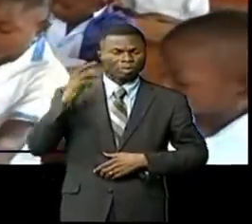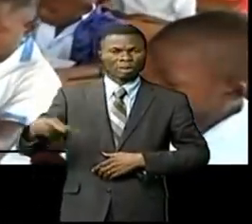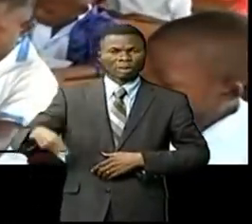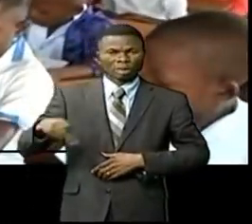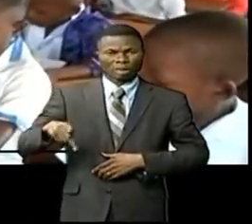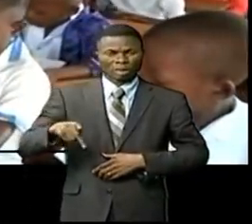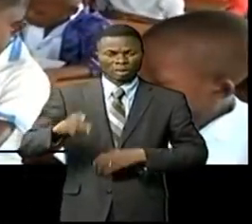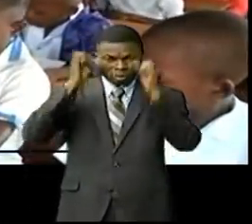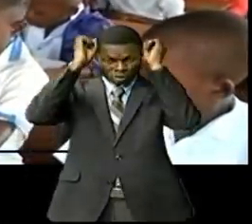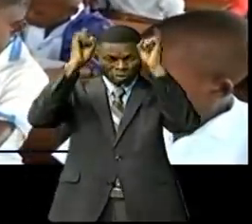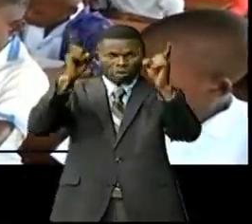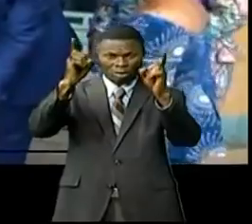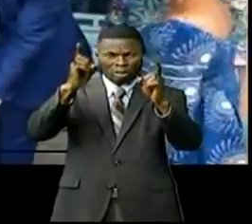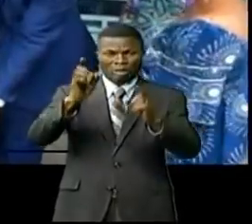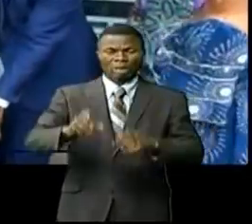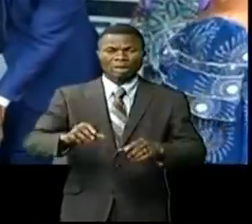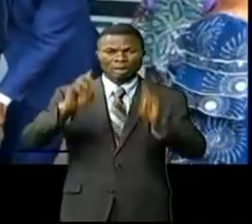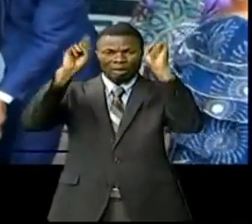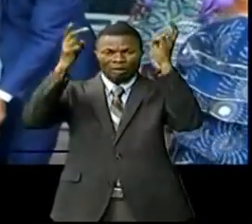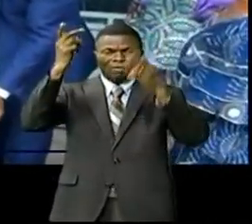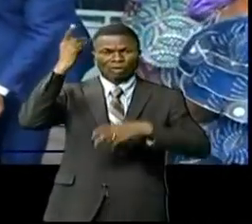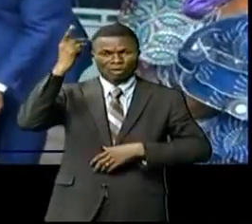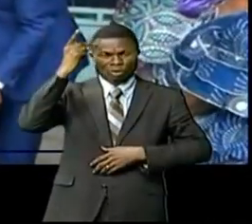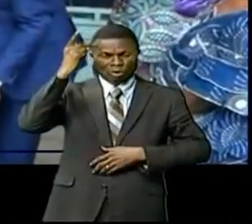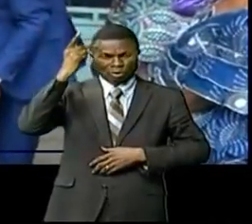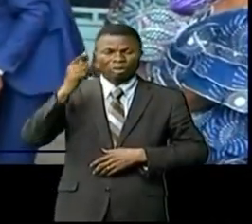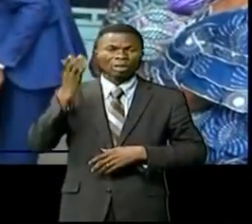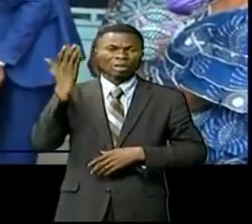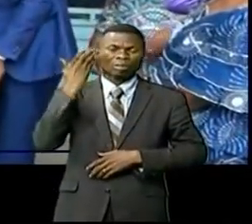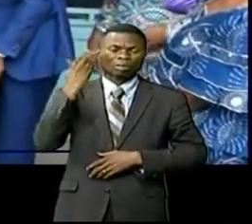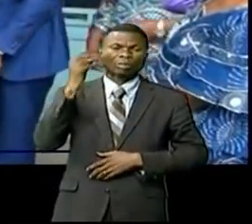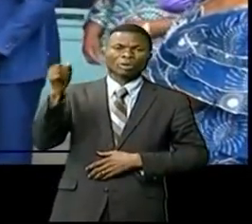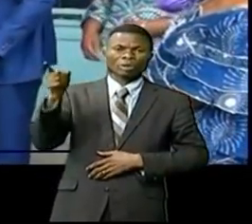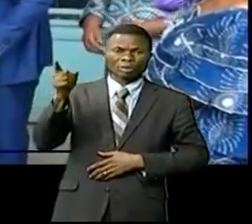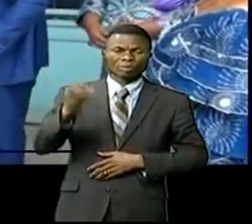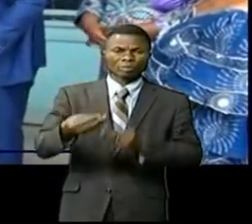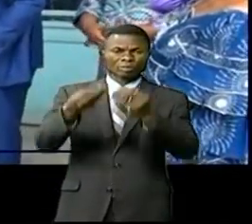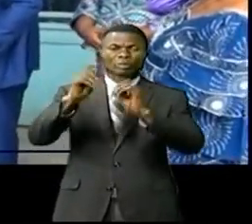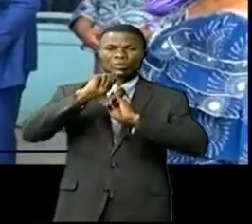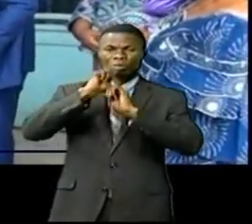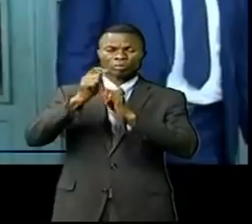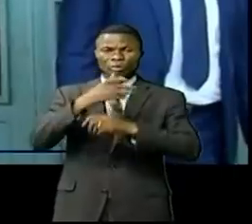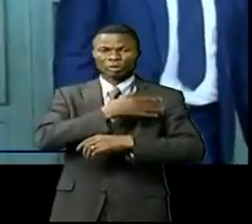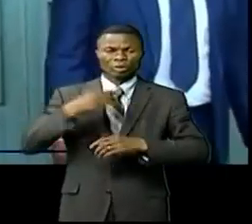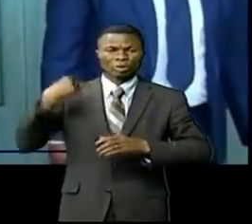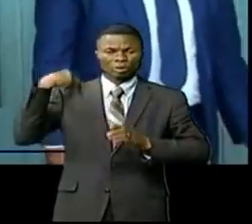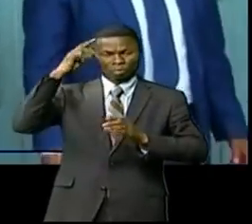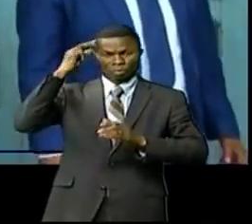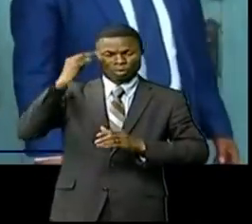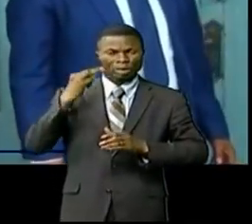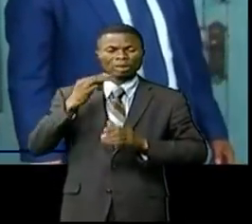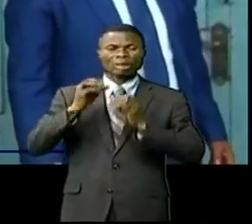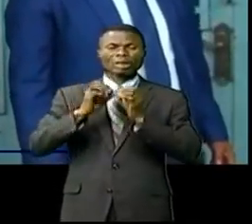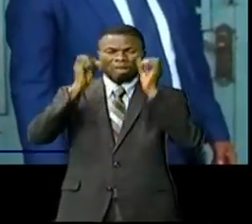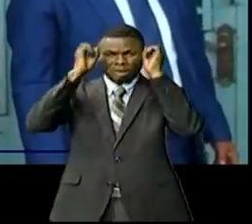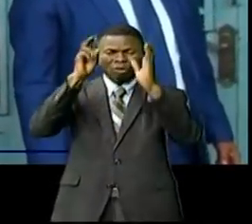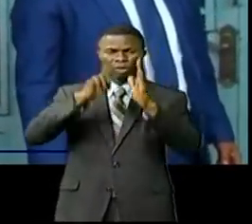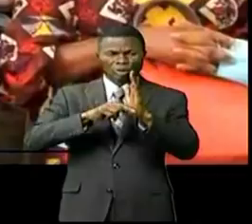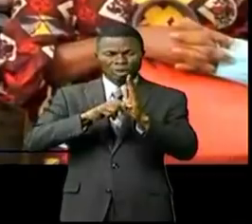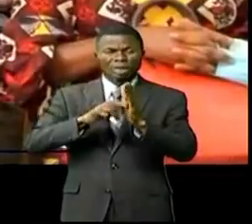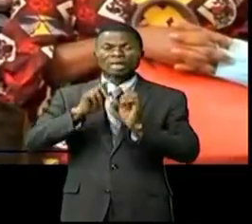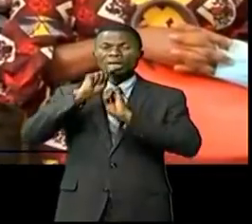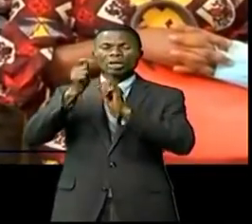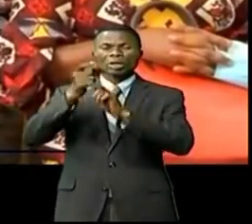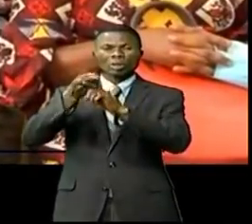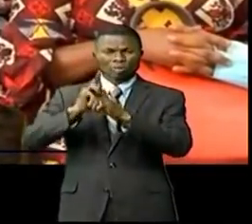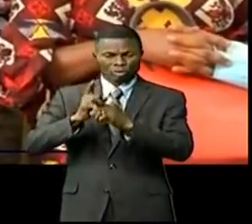de l'éducation de la ville province Kinshasa, Charles Mboutamoutou, qui a remis ses dons au nom du ministre de l'EPST, a affirmé que ces dons